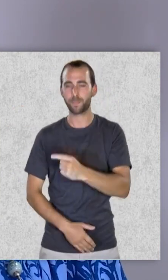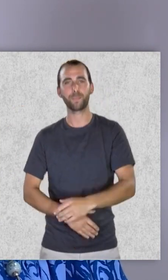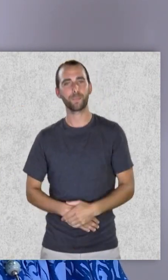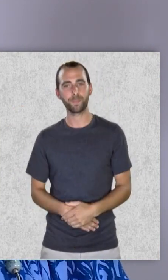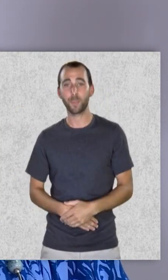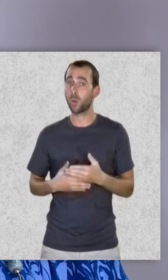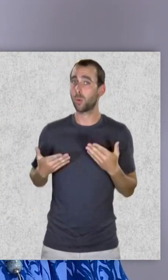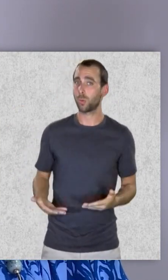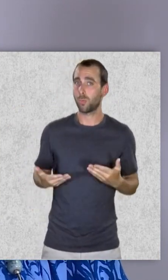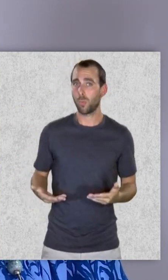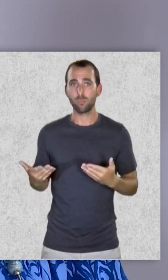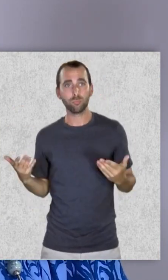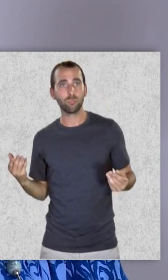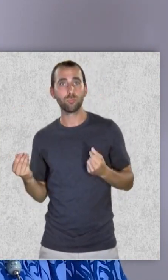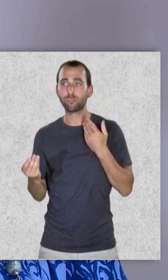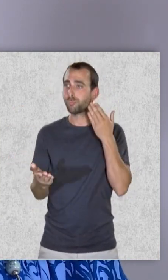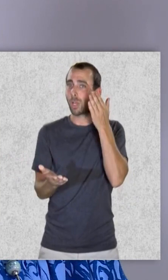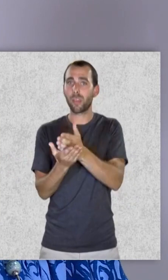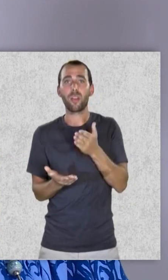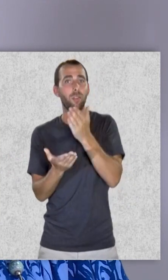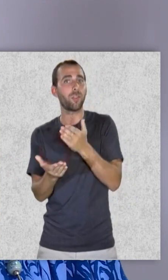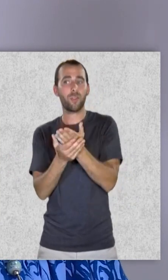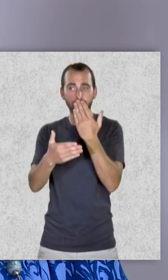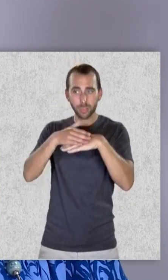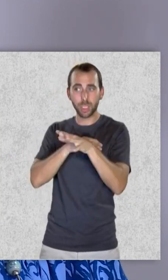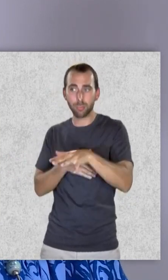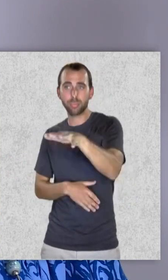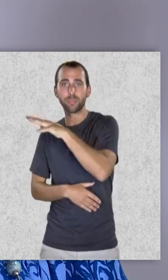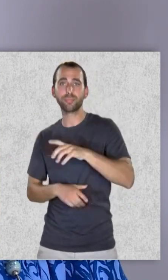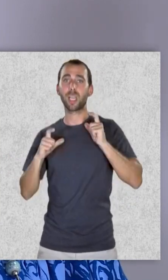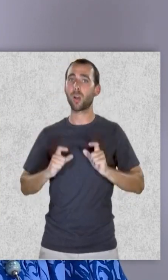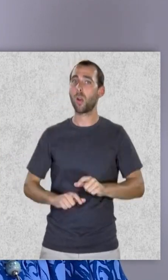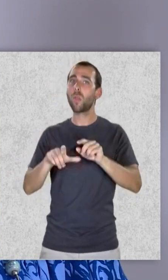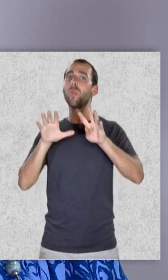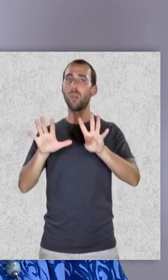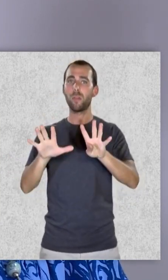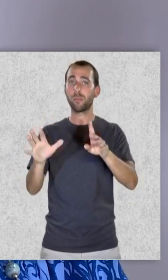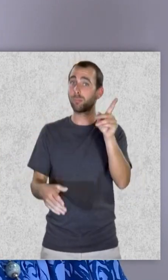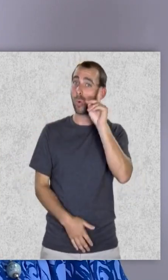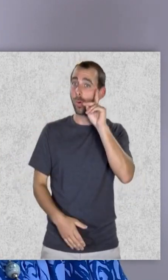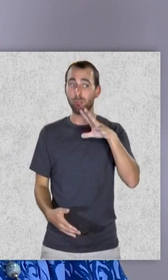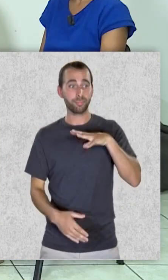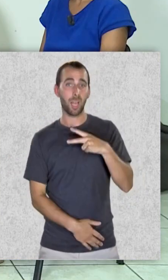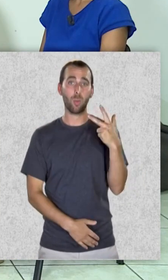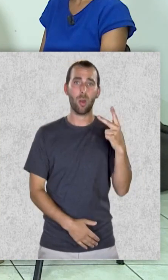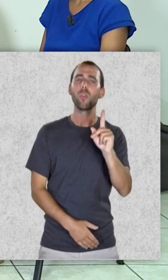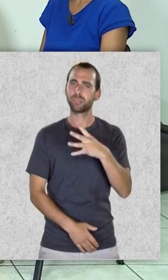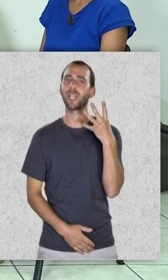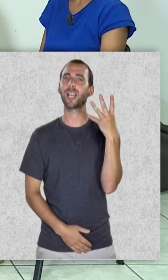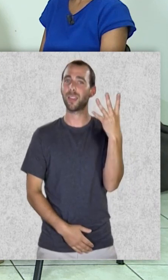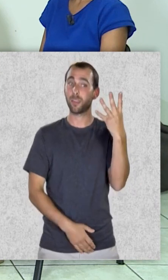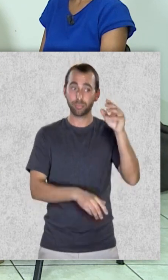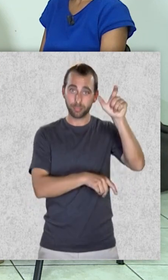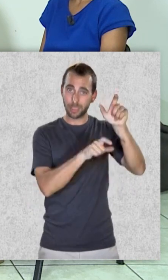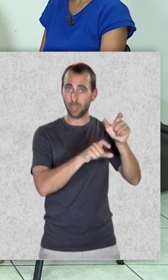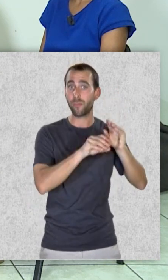fait des interventions dans 9 écoles, parce comme on n'a que 4 formateurs, donc on ne peut pas